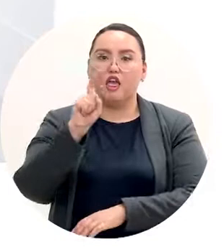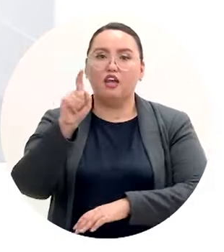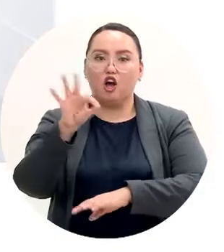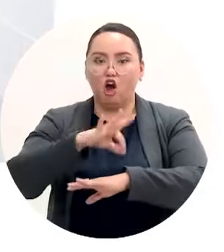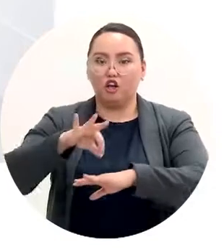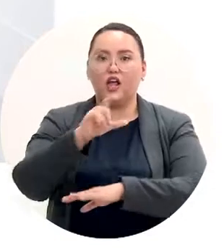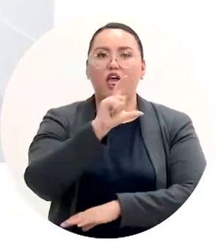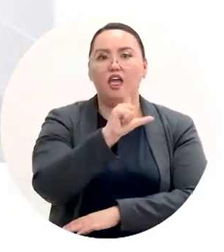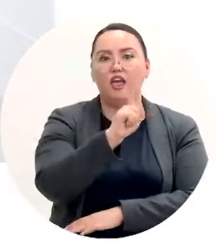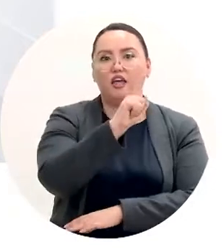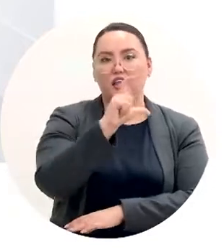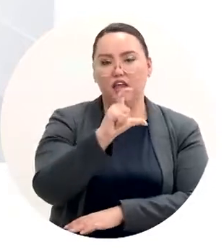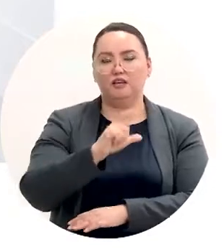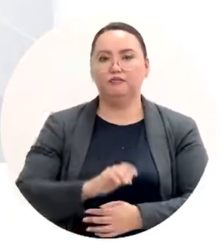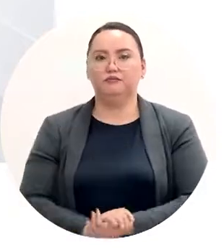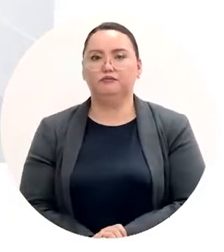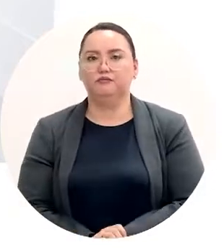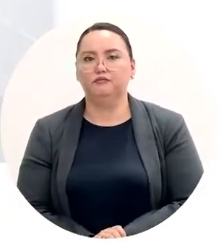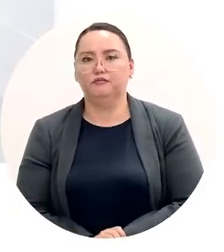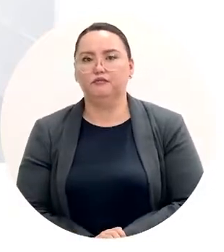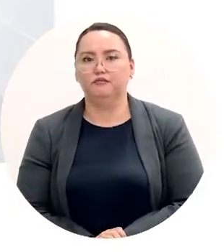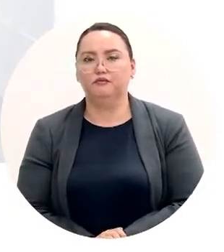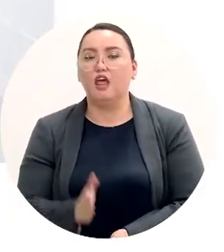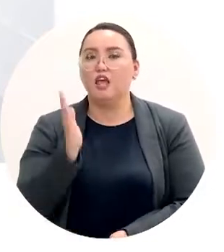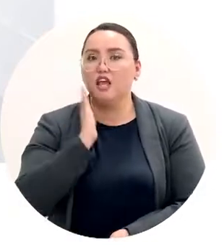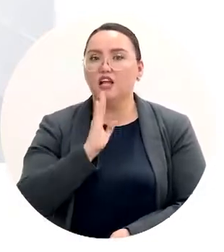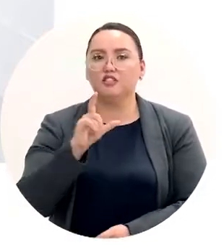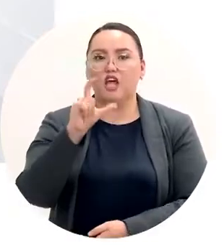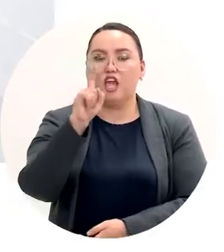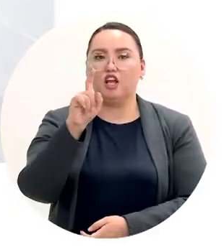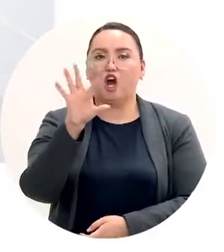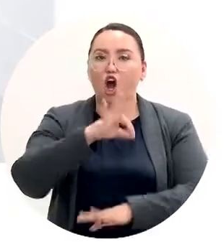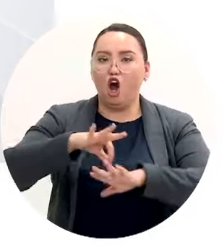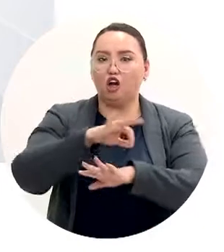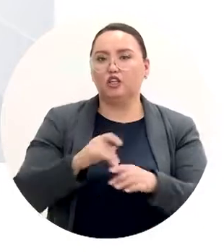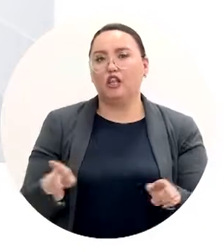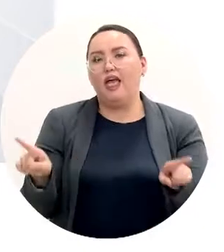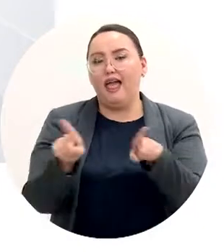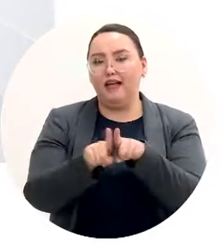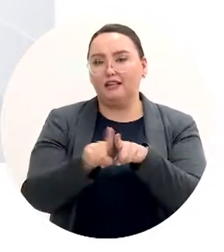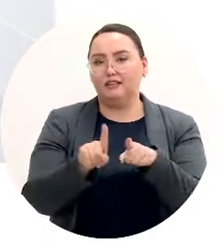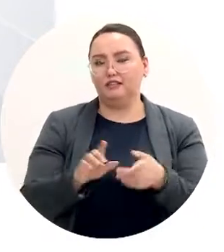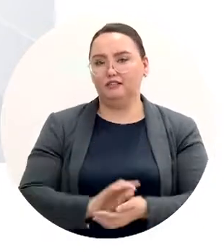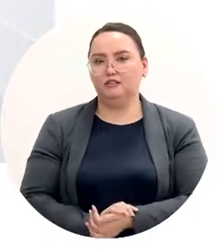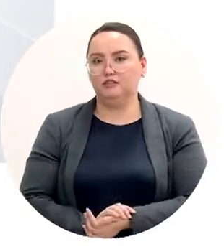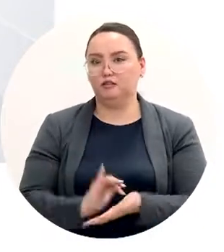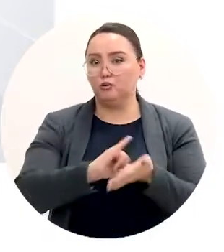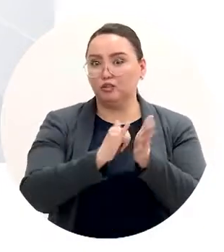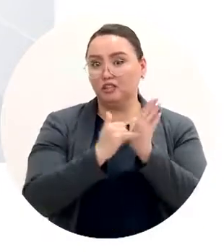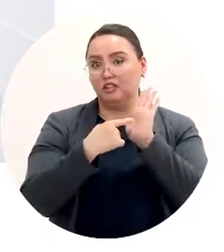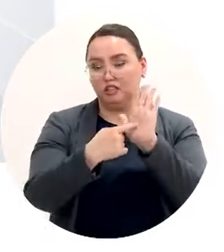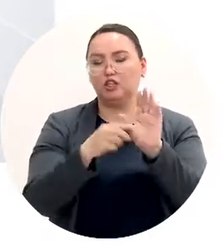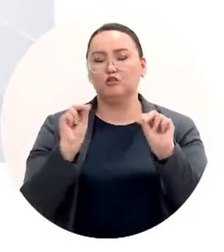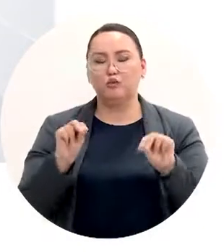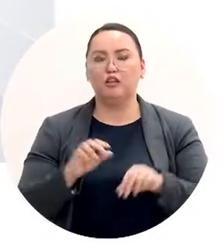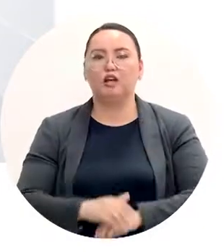гэж. Тэгэхээр монголчууд их хүн буюу ээж их орон гэдэг зүйлээр адилтгаж үзэж адилхан хэлбэрээр бичсэн